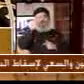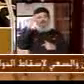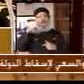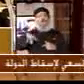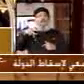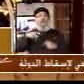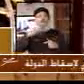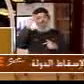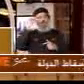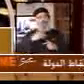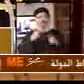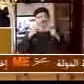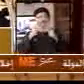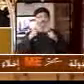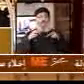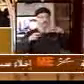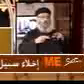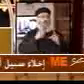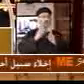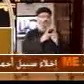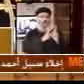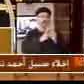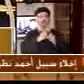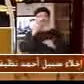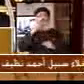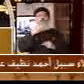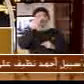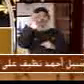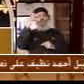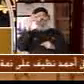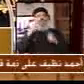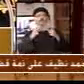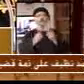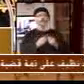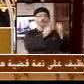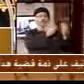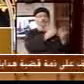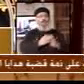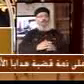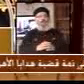اللصوص، خد الطبق ونزل يجري وراهم قال لهم نسيتوا الطبق بتاعكم،